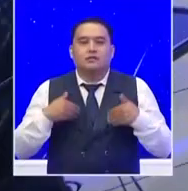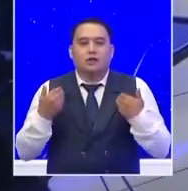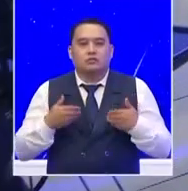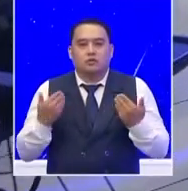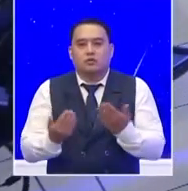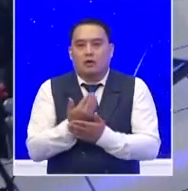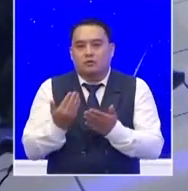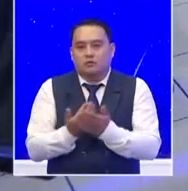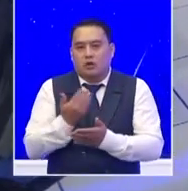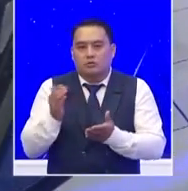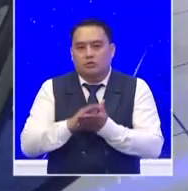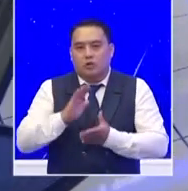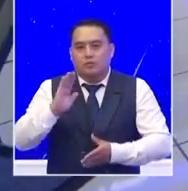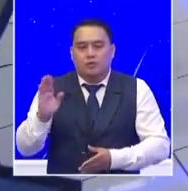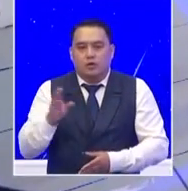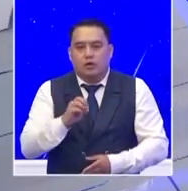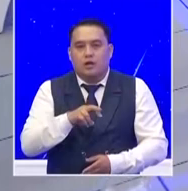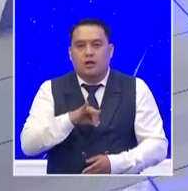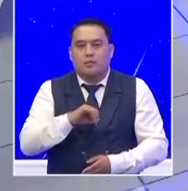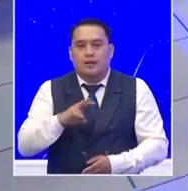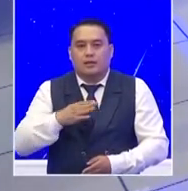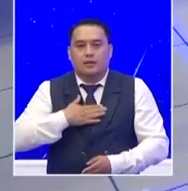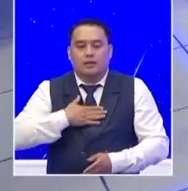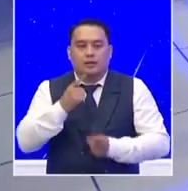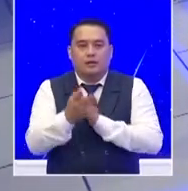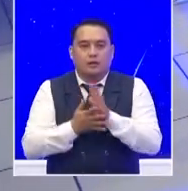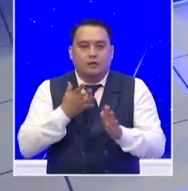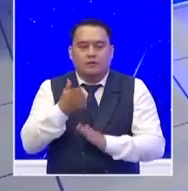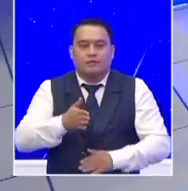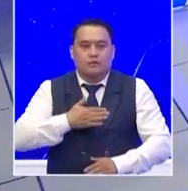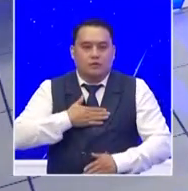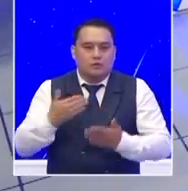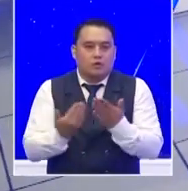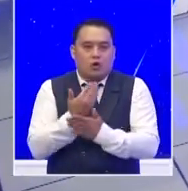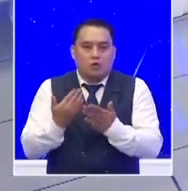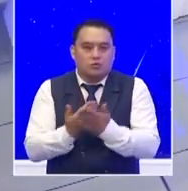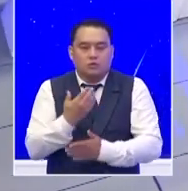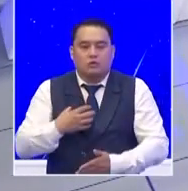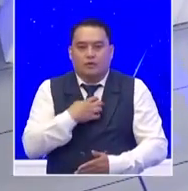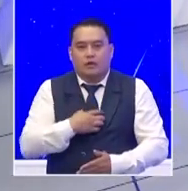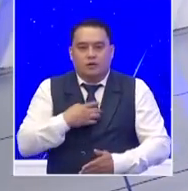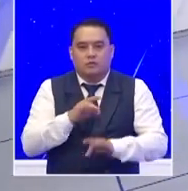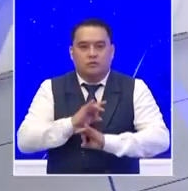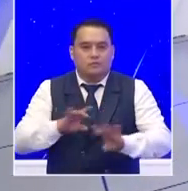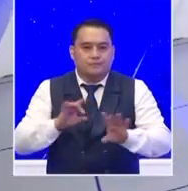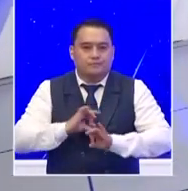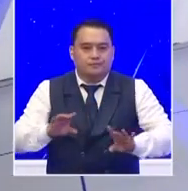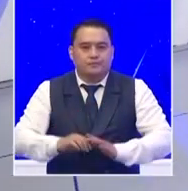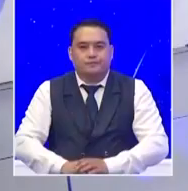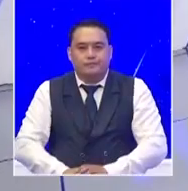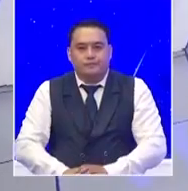Здравствуйте, вы смотрите новости на телеканале ЖТСУ. В студии прямого эфира Еламан Раймбеков. И сурдоперевод обеспечивает Марат Жумабеков. Смотрите